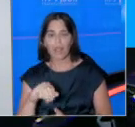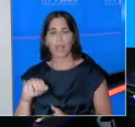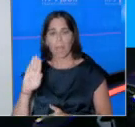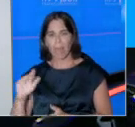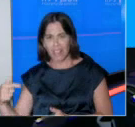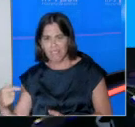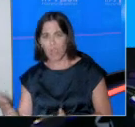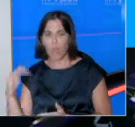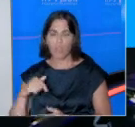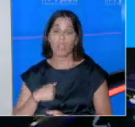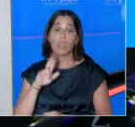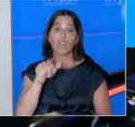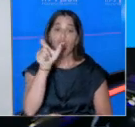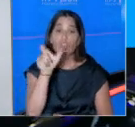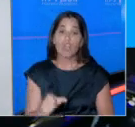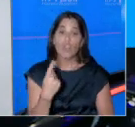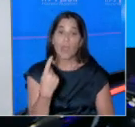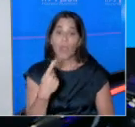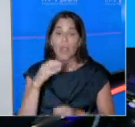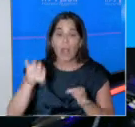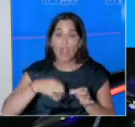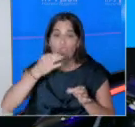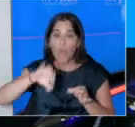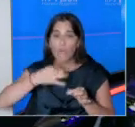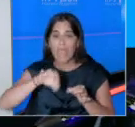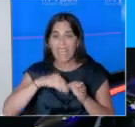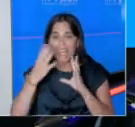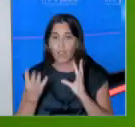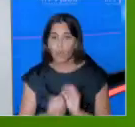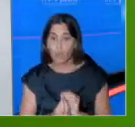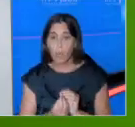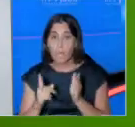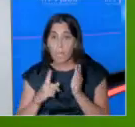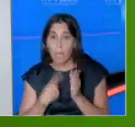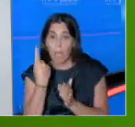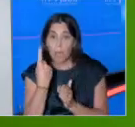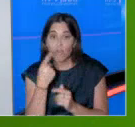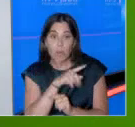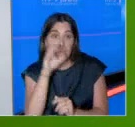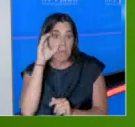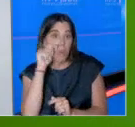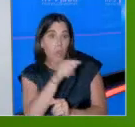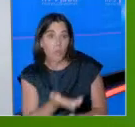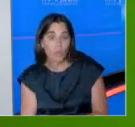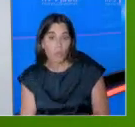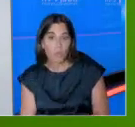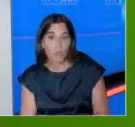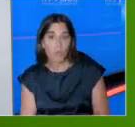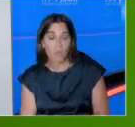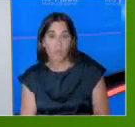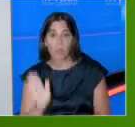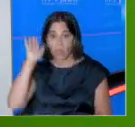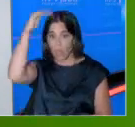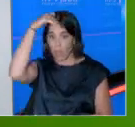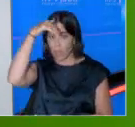ועוד, יש איש אחד שבעצם תופר את כל המהלך, ובפעם הראשונה אנחנו לא רואים אותו.